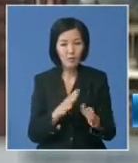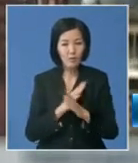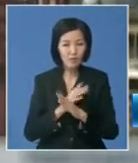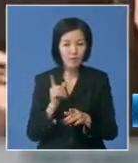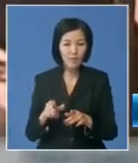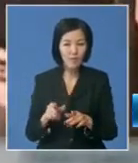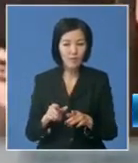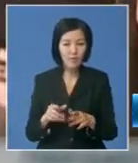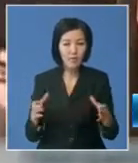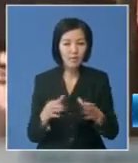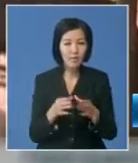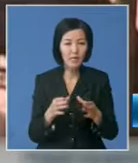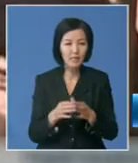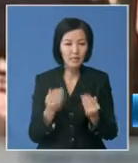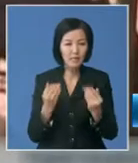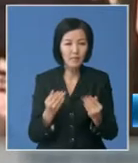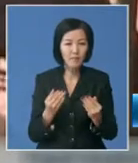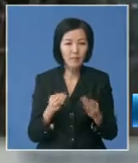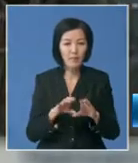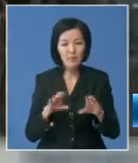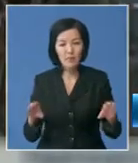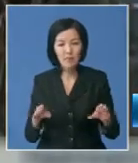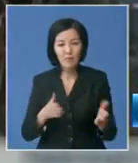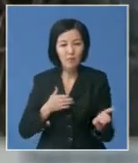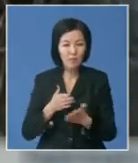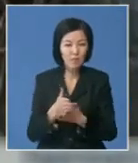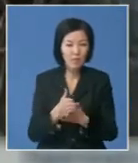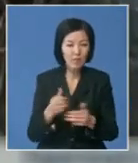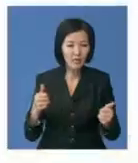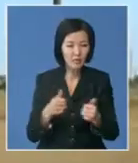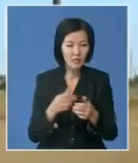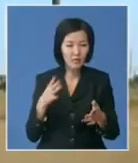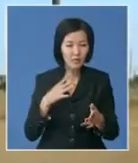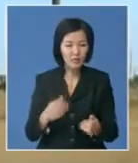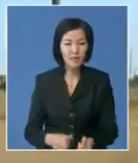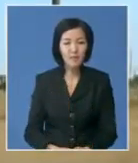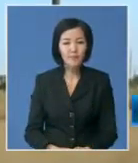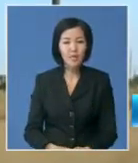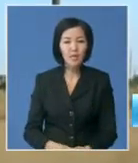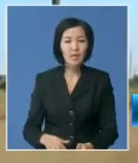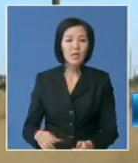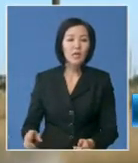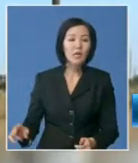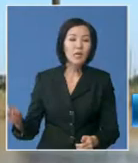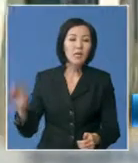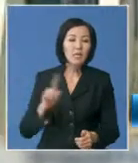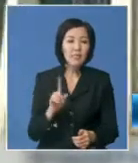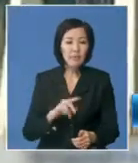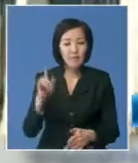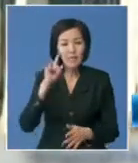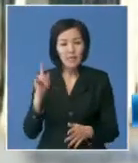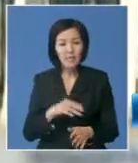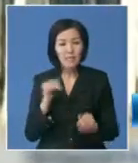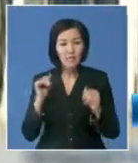его переехал тепловоз причиной этого чипа также выясняются западно-казахстанской области решится вопрос